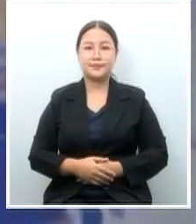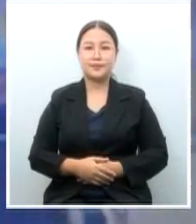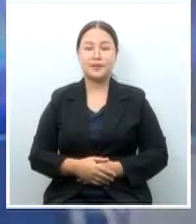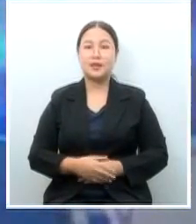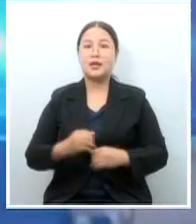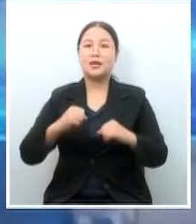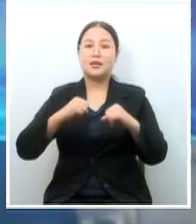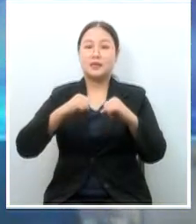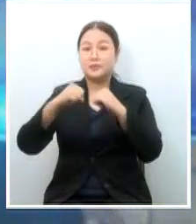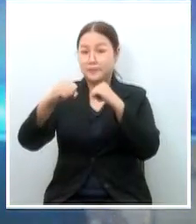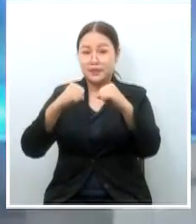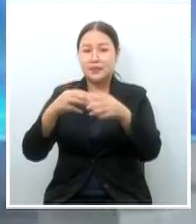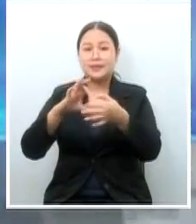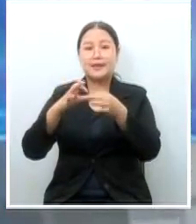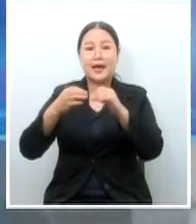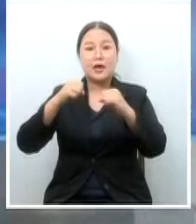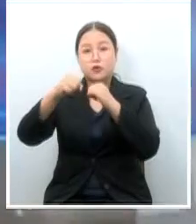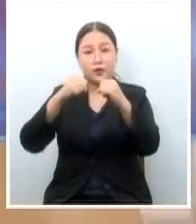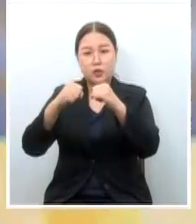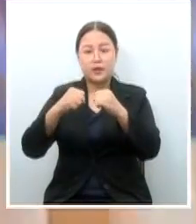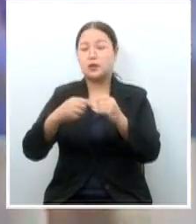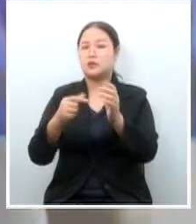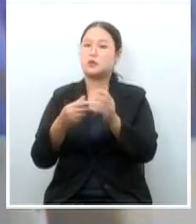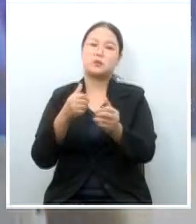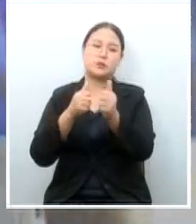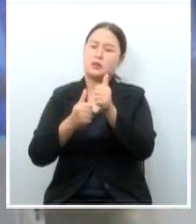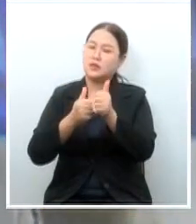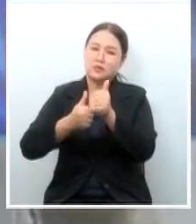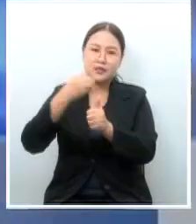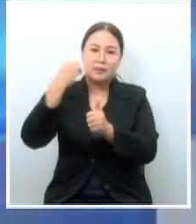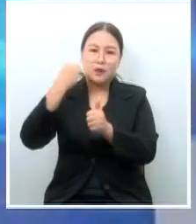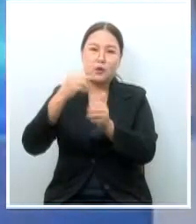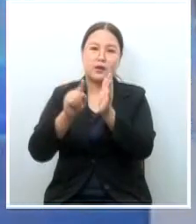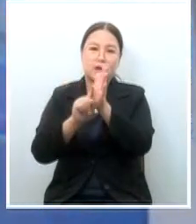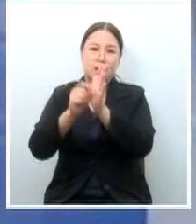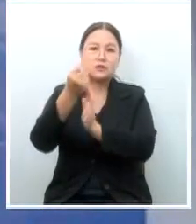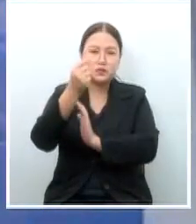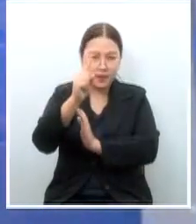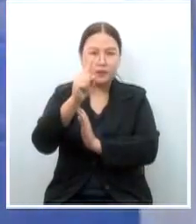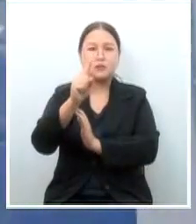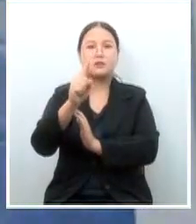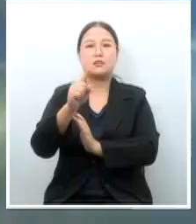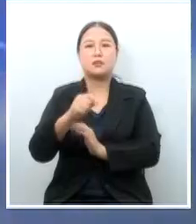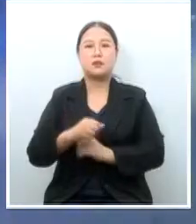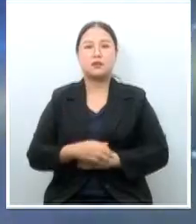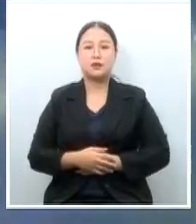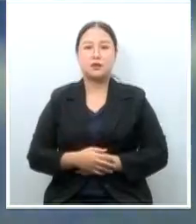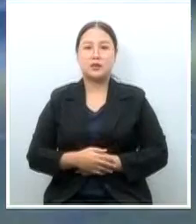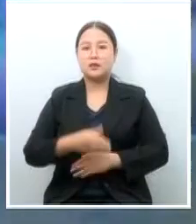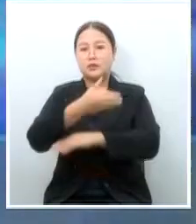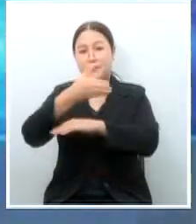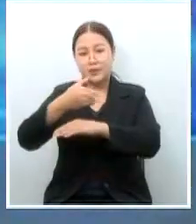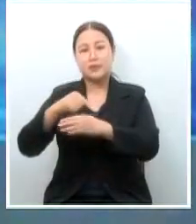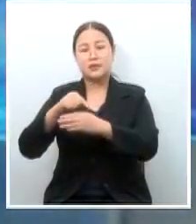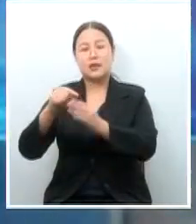ฬายูโดกรมพละศึกษา11สมัยและกีฬายูโดกีฬานักเรียนนักศึกษาแห่งชาติ3สมัยชนะเ